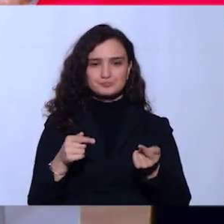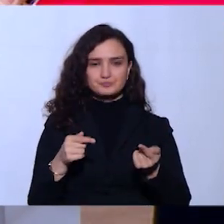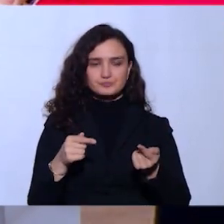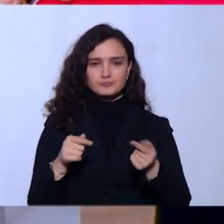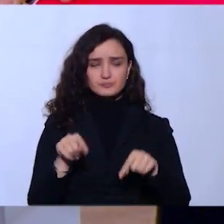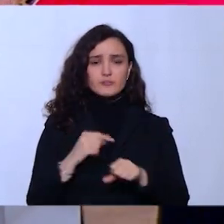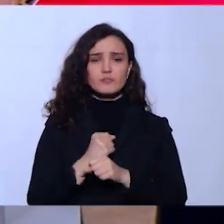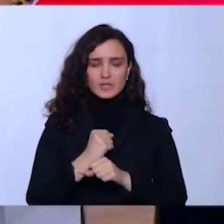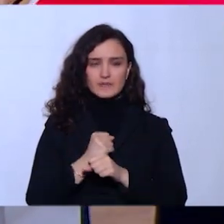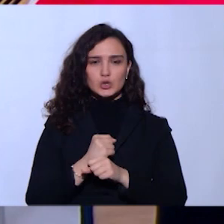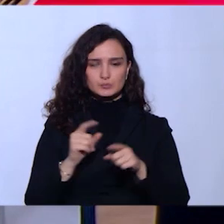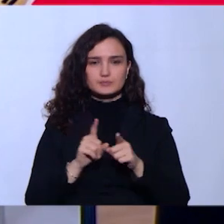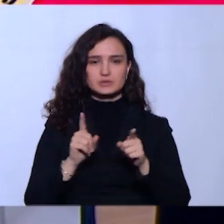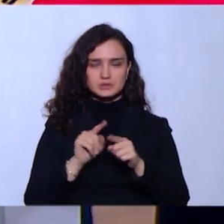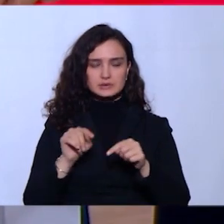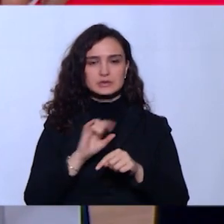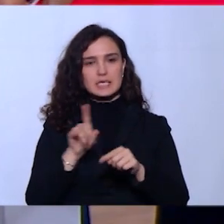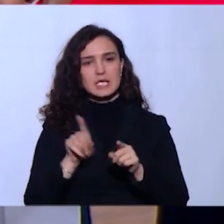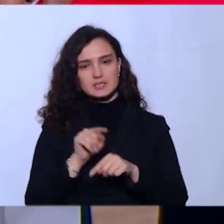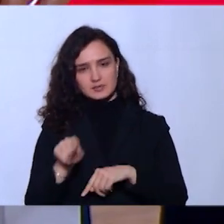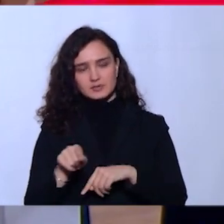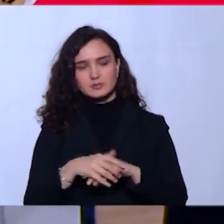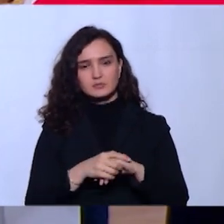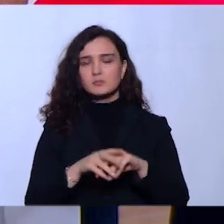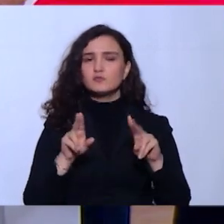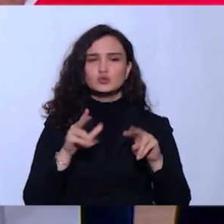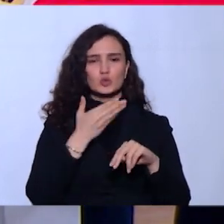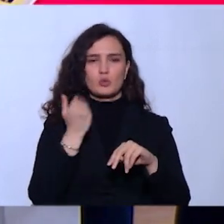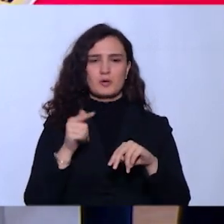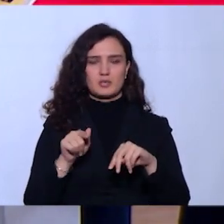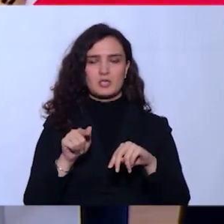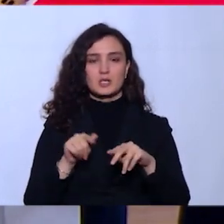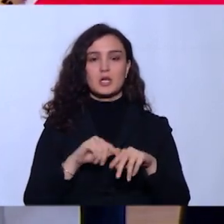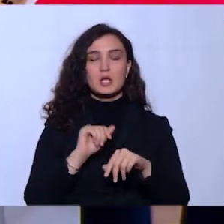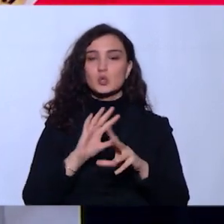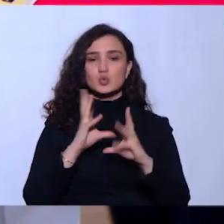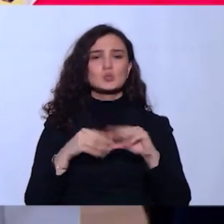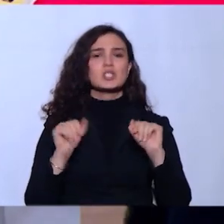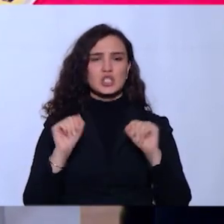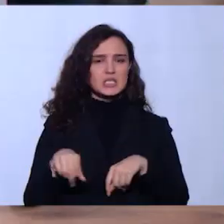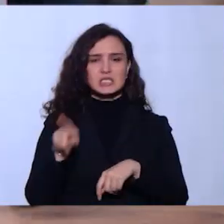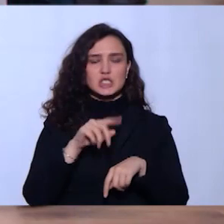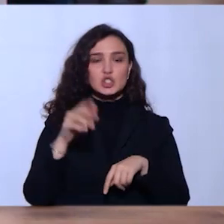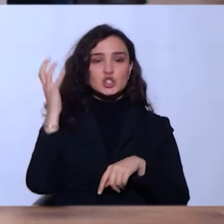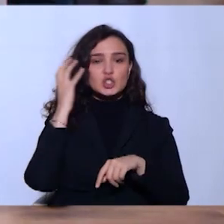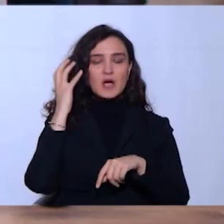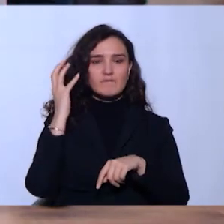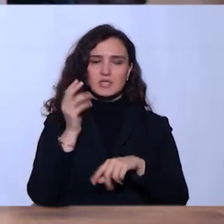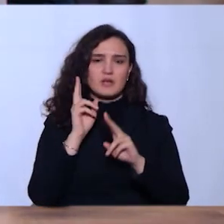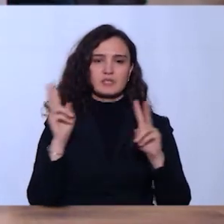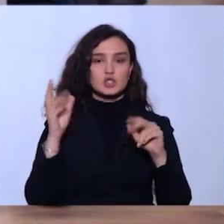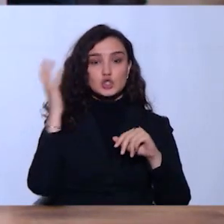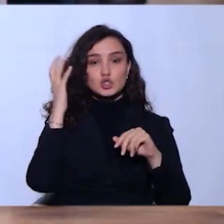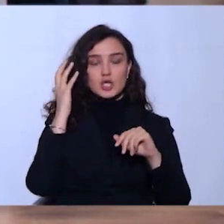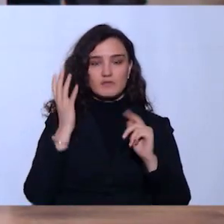აქ გავაკეთოთ ესეთი ან ესეთი. არა აქვს მნიშვნელობა. სულაც შეგიძლიათ შავი, არ ვიცი,